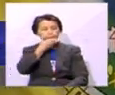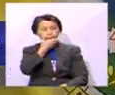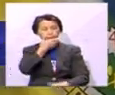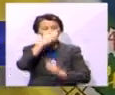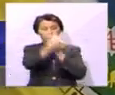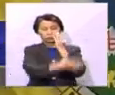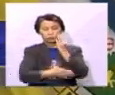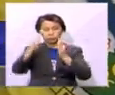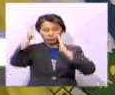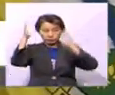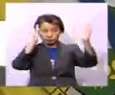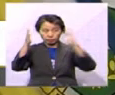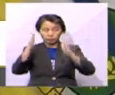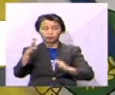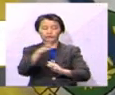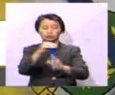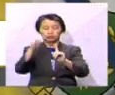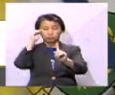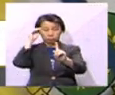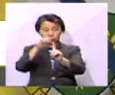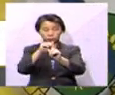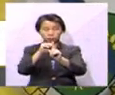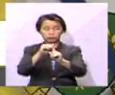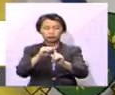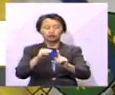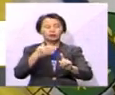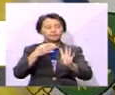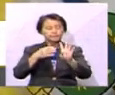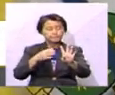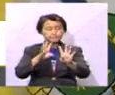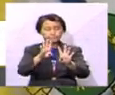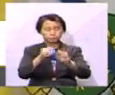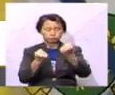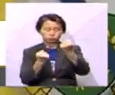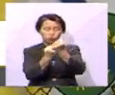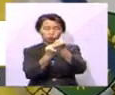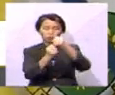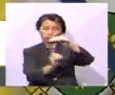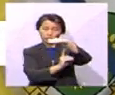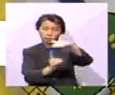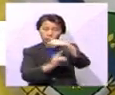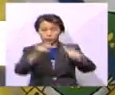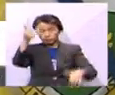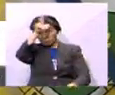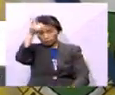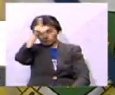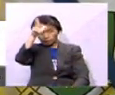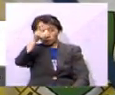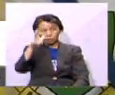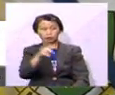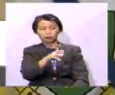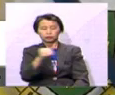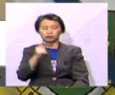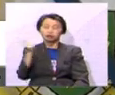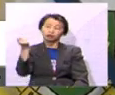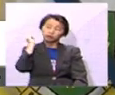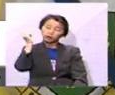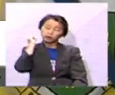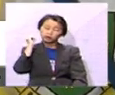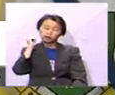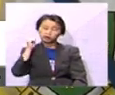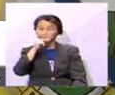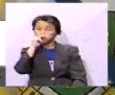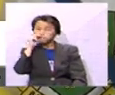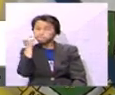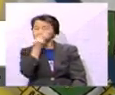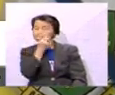Malaysia. Dan matlamat gerakan Belia 4B ini ialah menyokong dasar-dasar kerajaan. Dan tadi PM telah